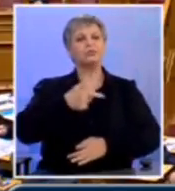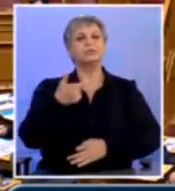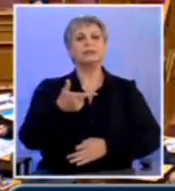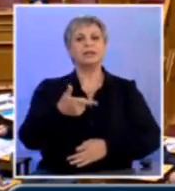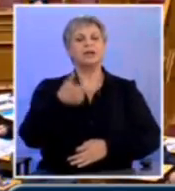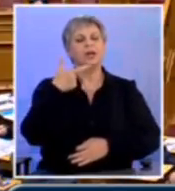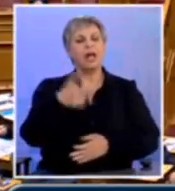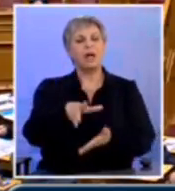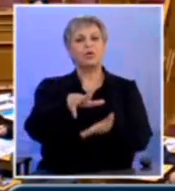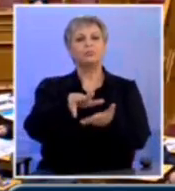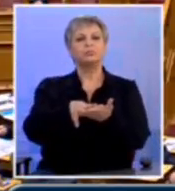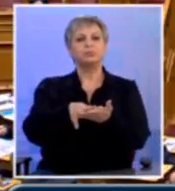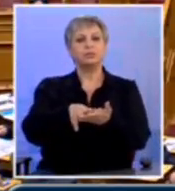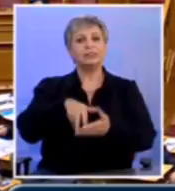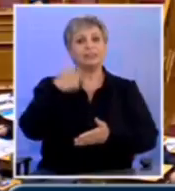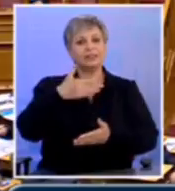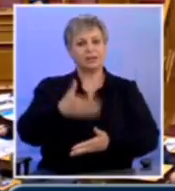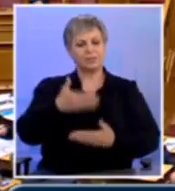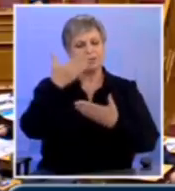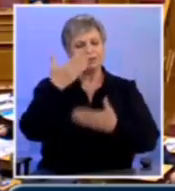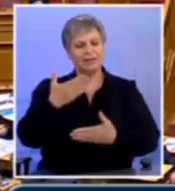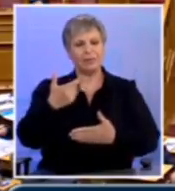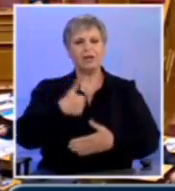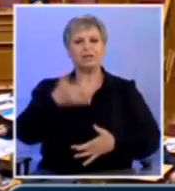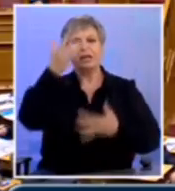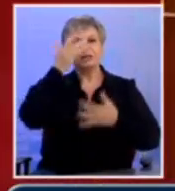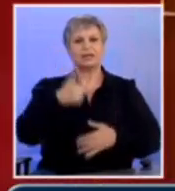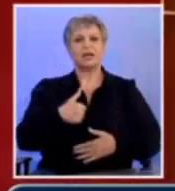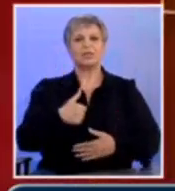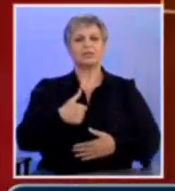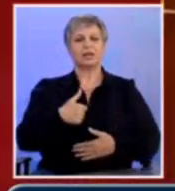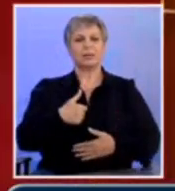Διαβεβαιώνω στην τιμή και στη συνείδησή μου